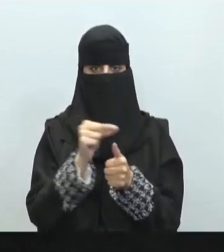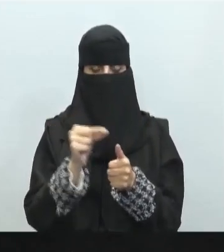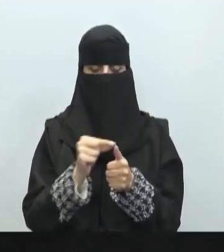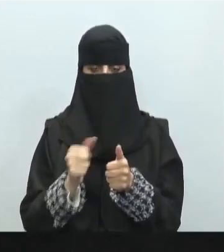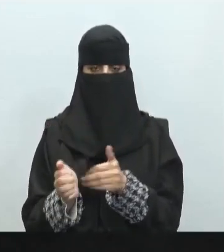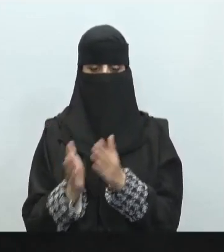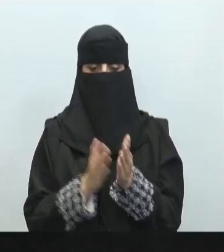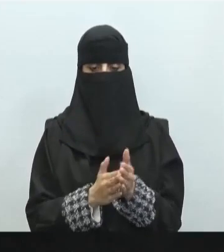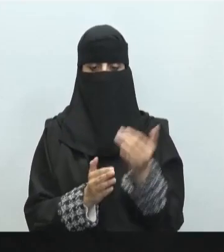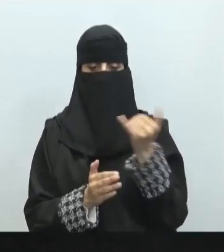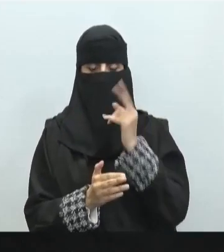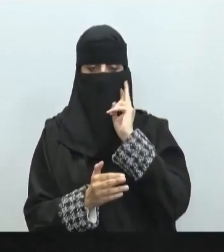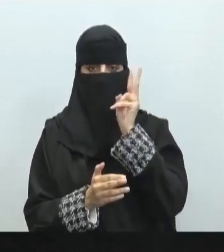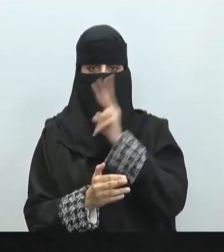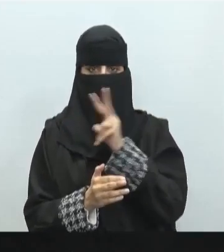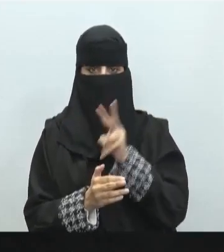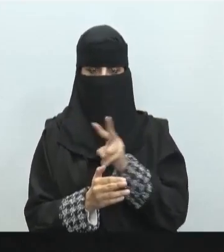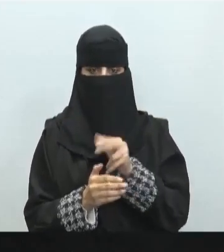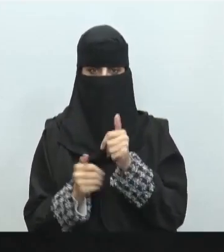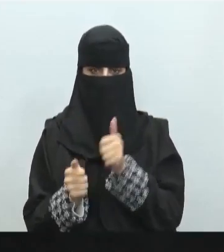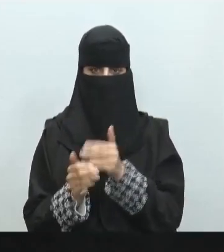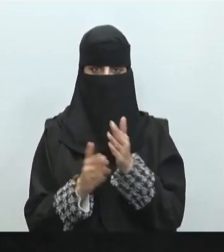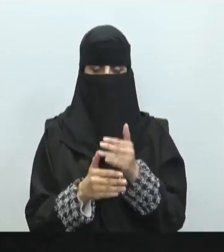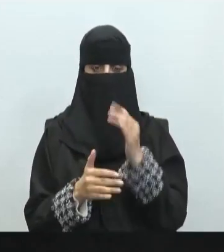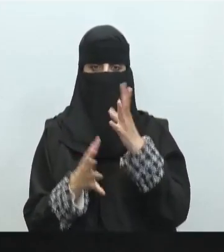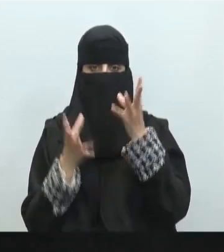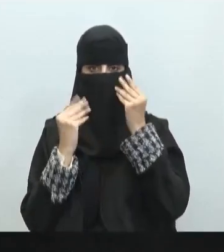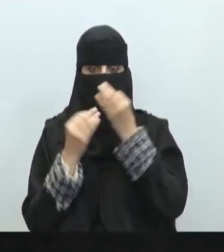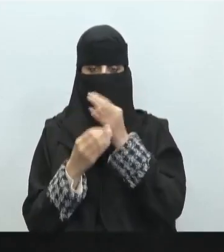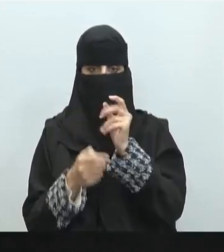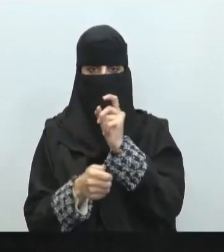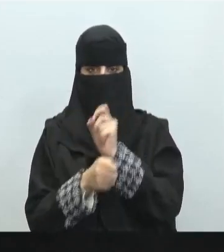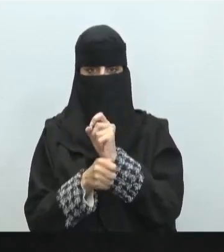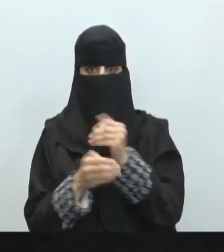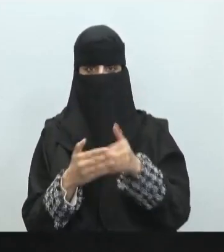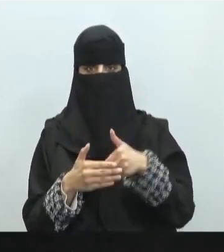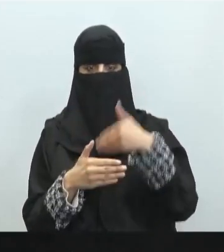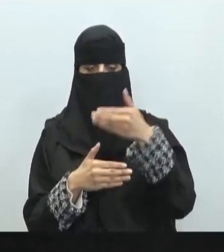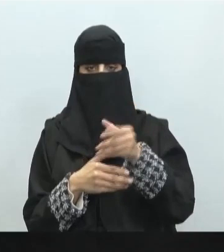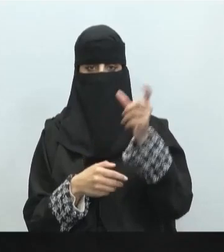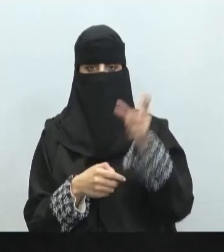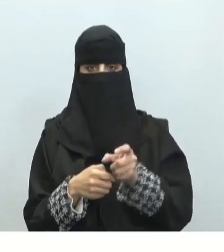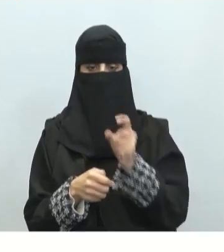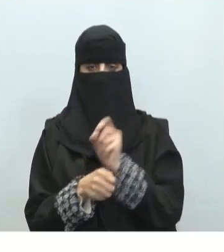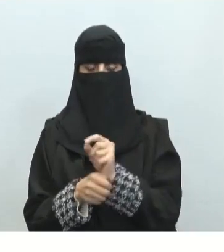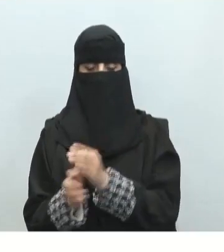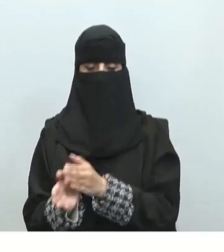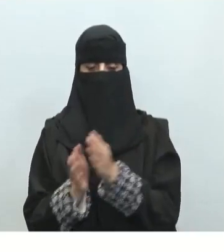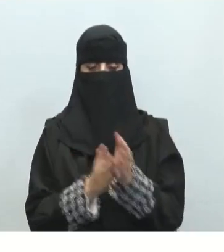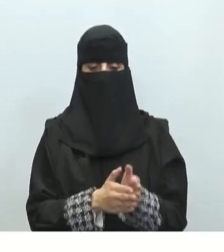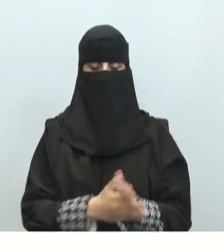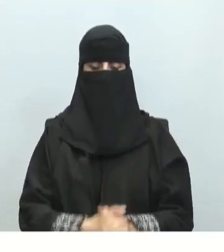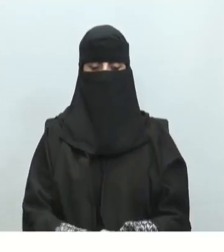او الدروس السابقه الفاعل الفعل ثم الفاعل اللي هو الا وهو درسنا اليوم